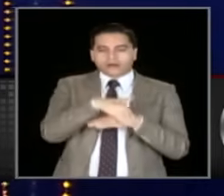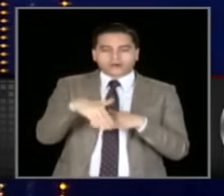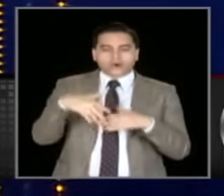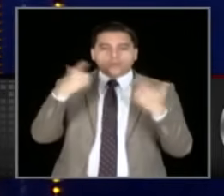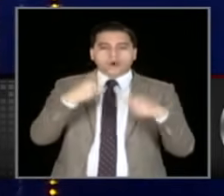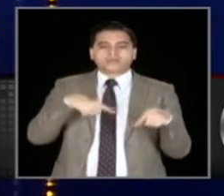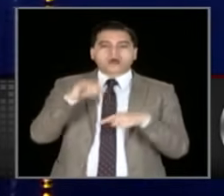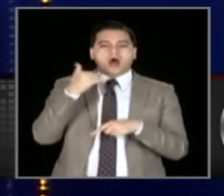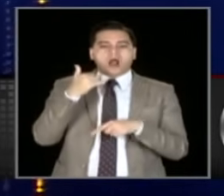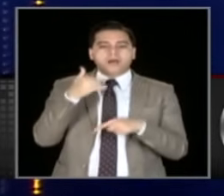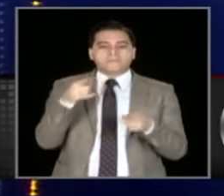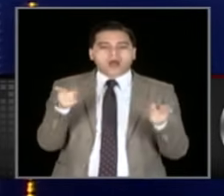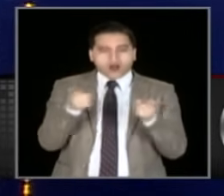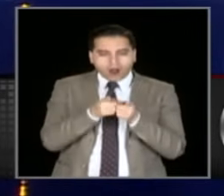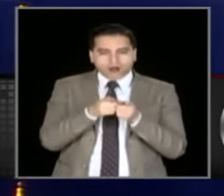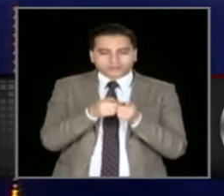بطول